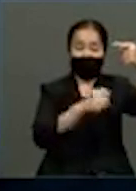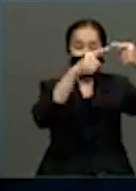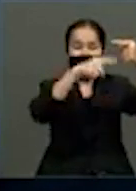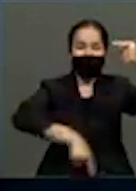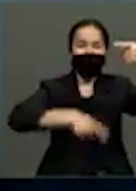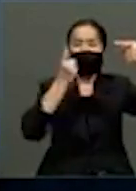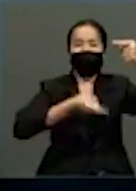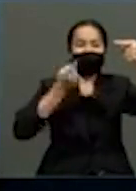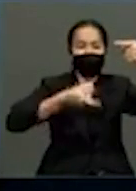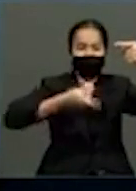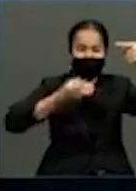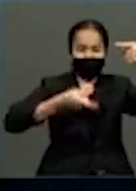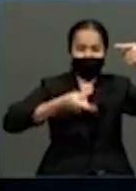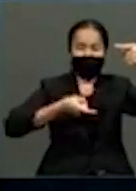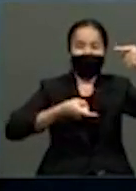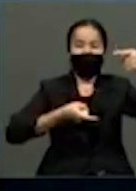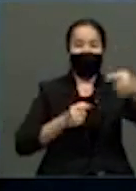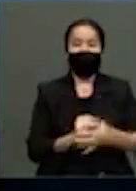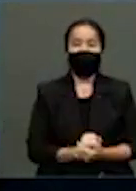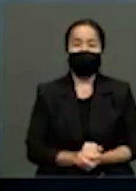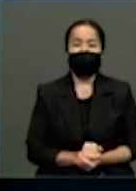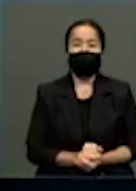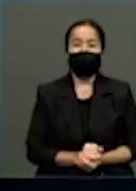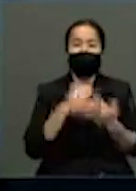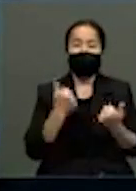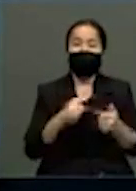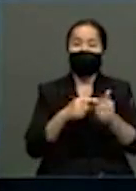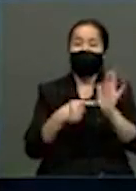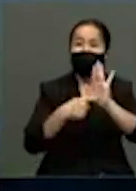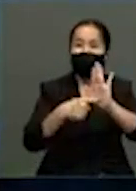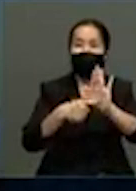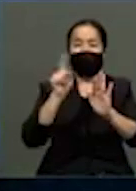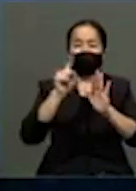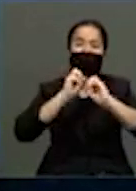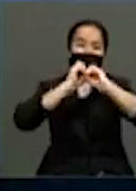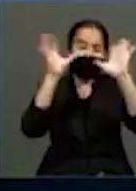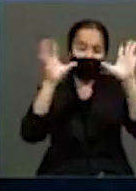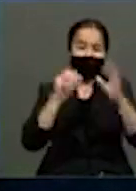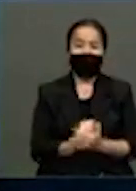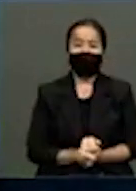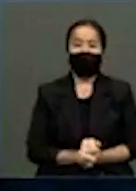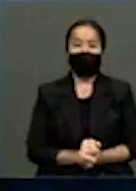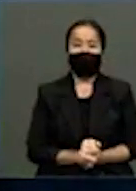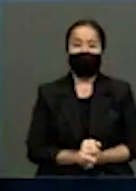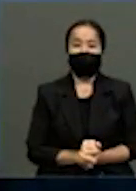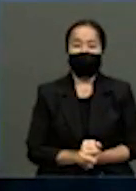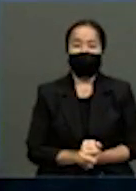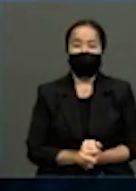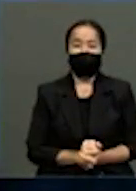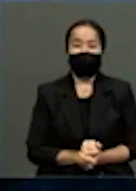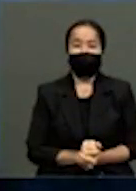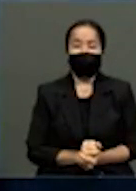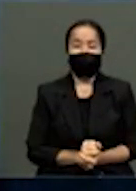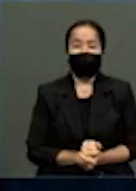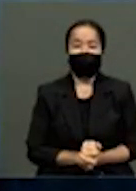งเดิมทั้งหมดนะครับผมขออนุญาต เห็นให้แสดงเป็นภาพแทนนะครับคงขออนุญาตข้ามไปนะครับมาดูเจ